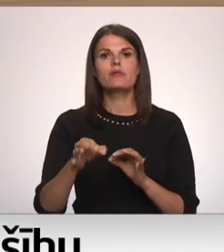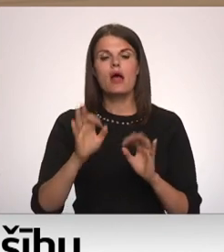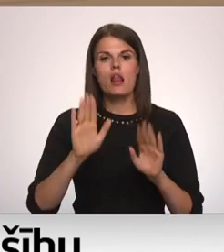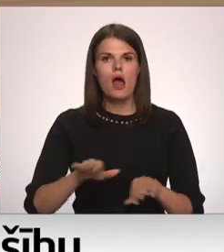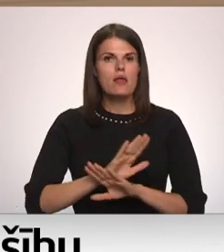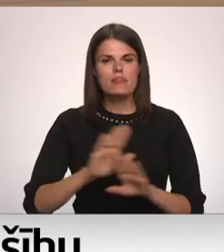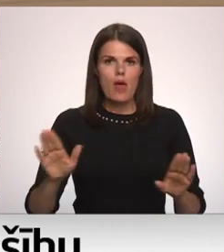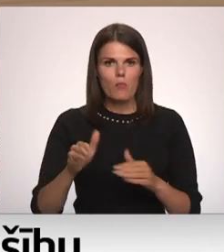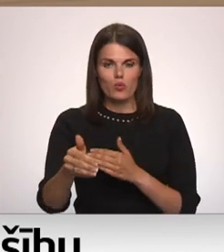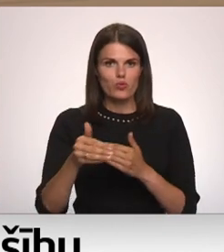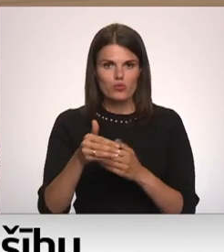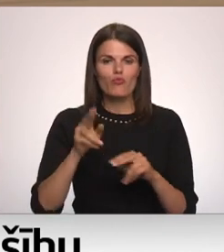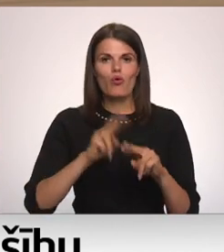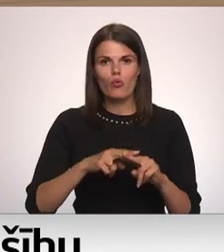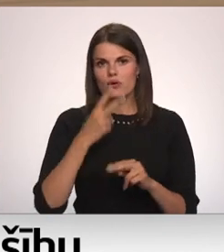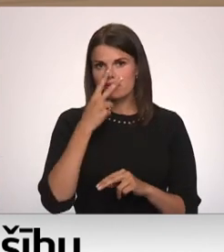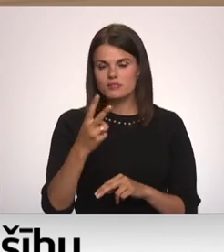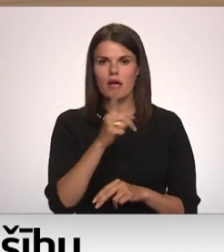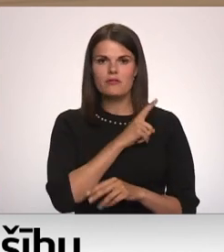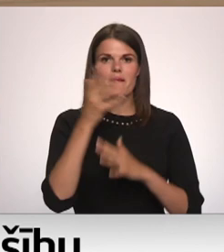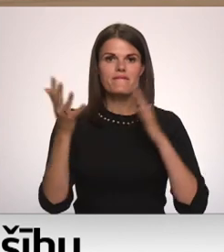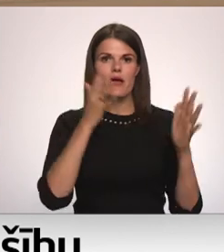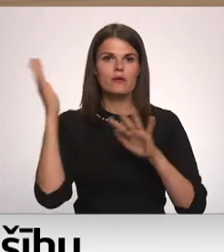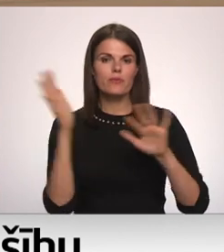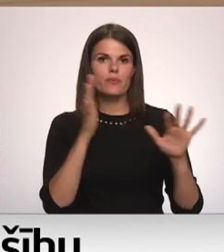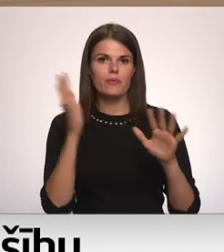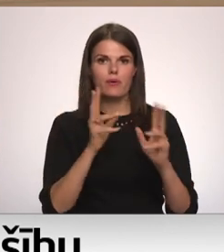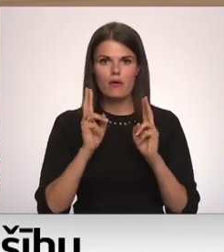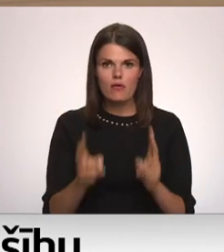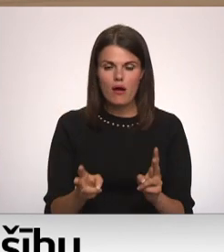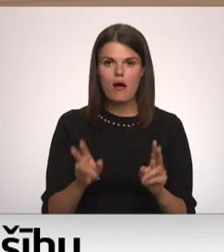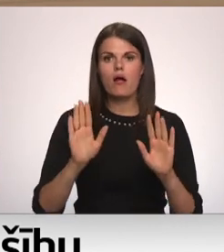nebūtu nekas tuvāk. Skatāmies arī vēja virzienu, tātad, ja, lai šis te